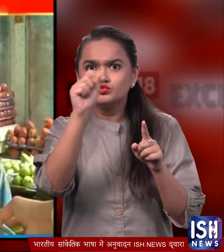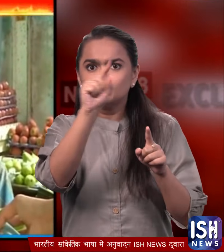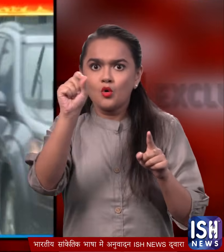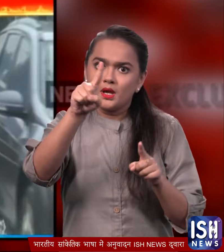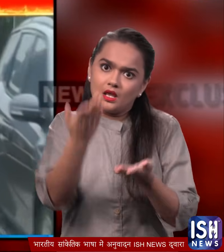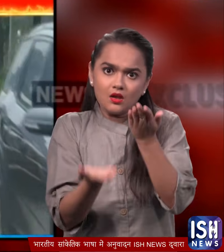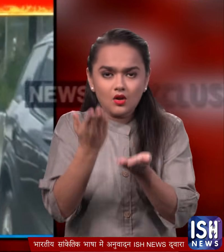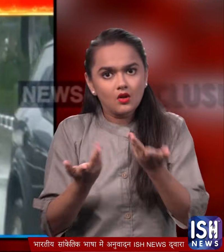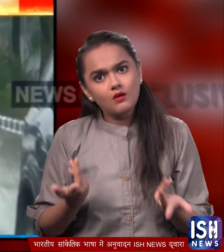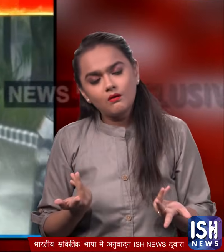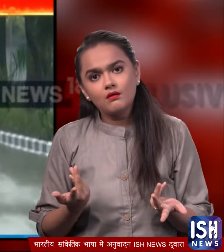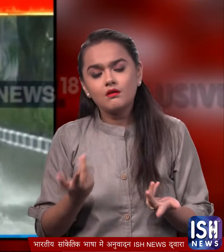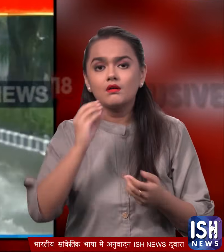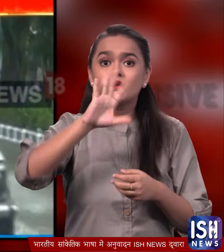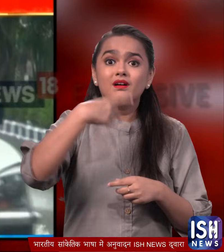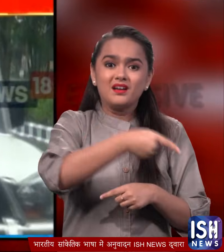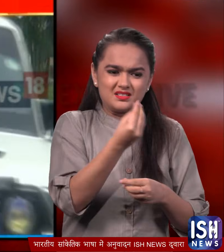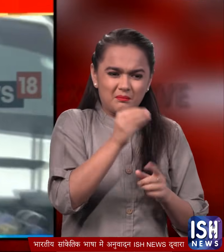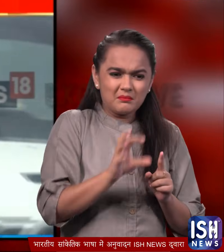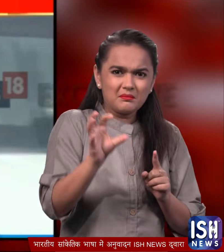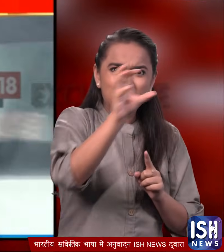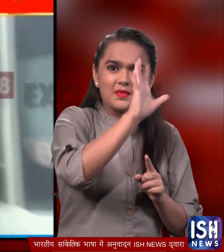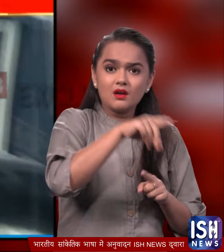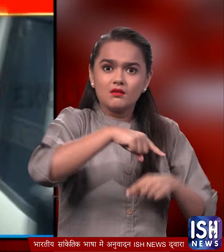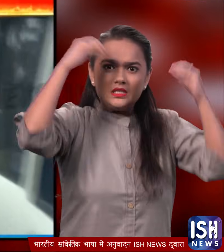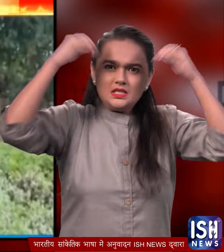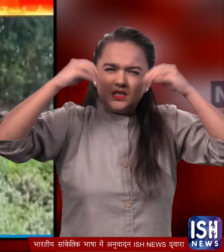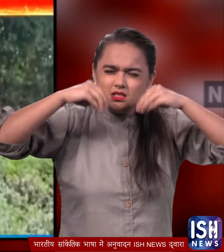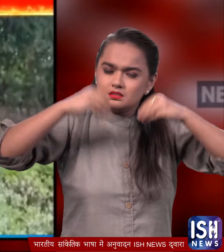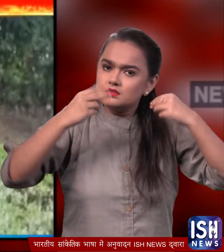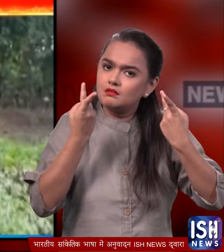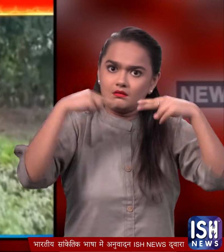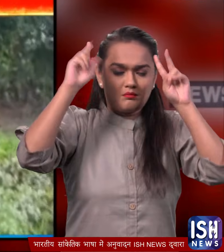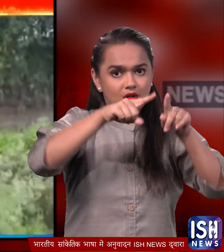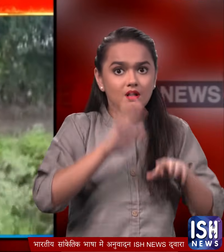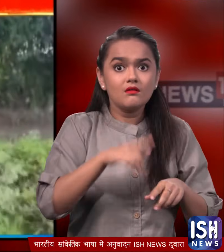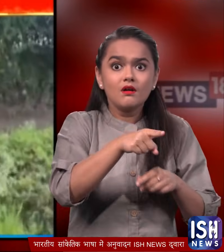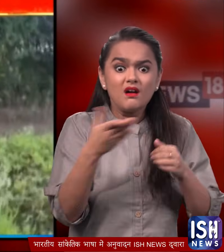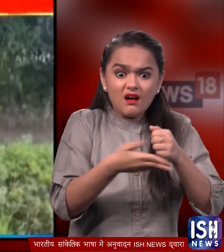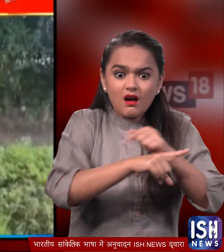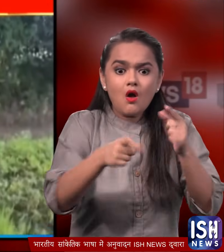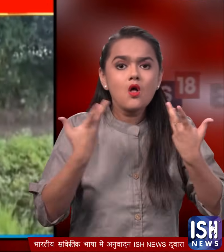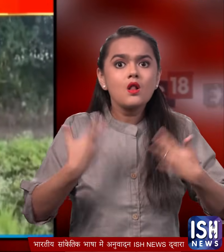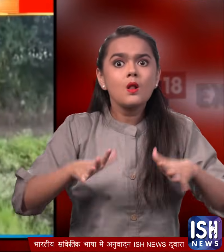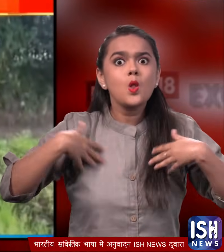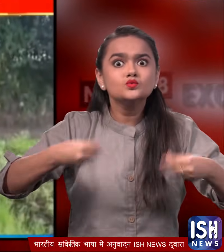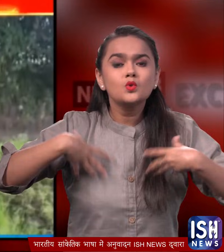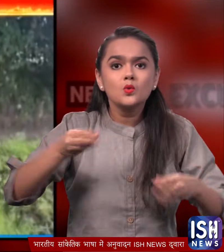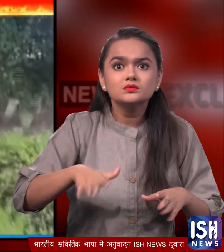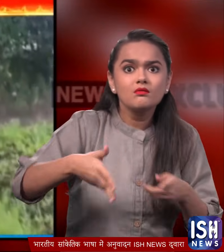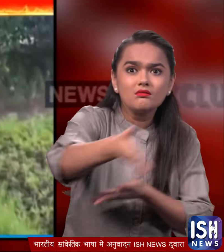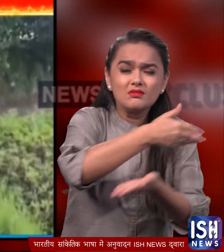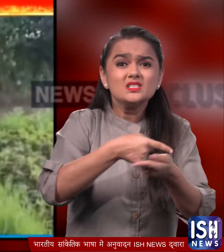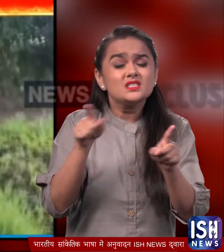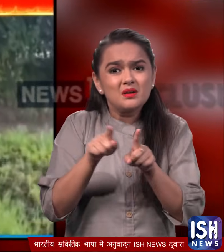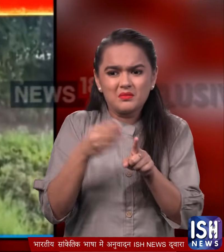रुपया तक। राज्य के कुछ हिस्सों में इस बार अनुमान से ज्यादा बारिश रिकॉर्ड की गई, जिसकी वजह से फसलें भी चौपट हो गई। यही वजह रही कि प्रदेश के